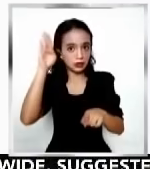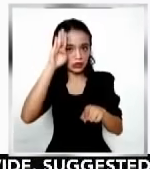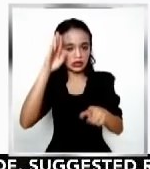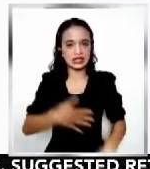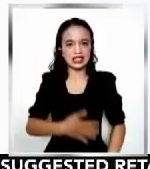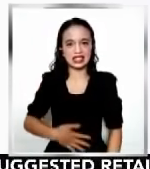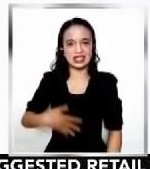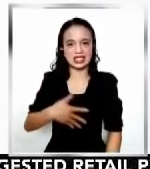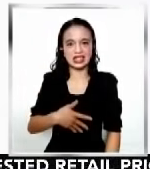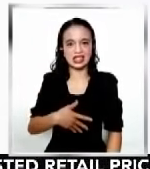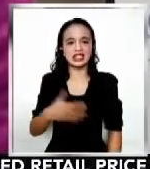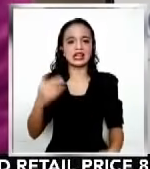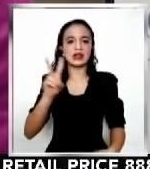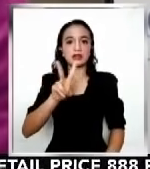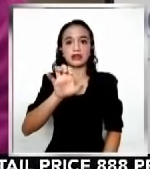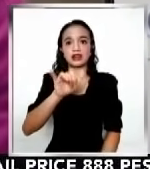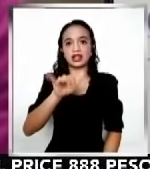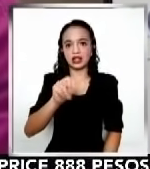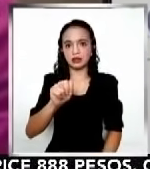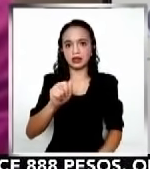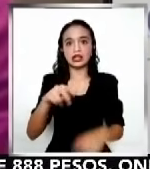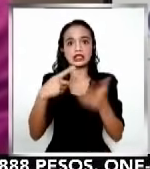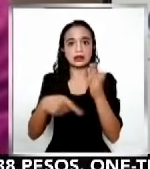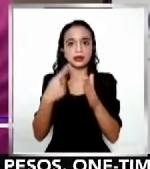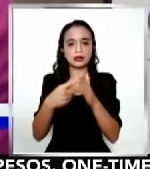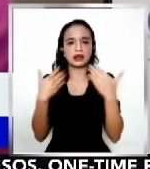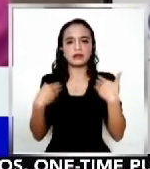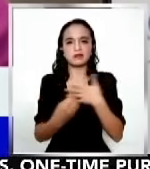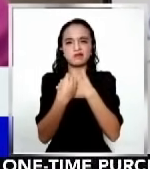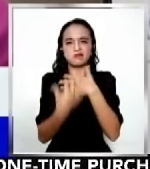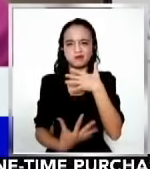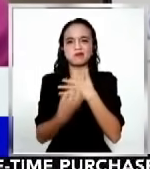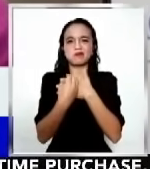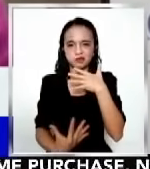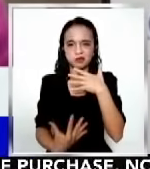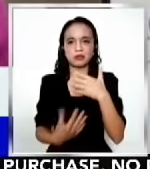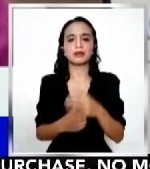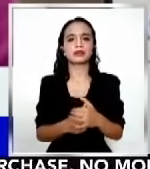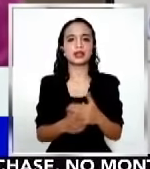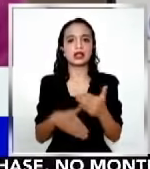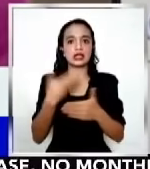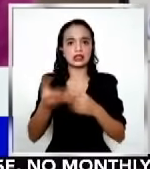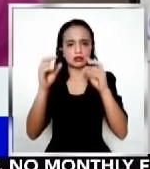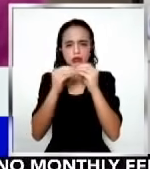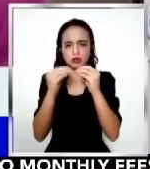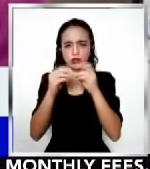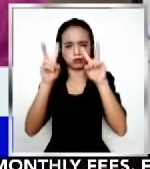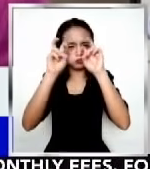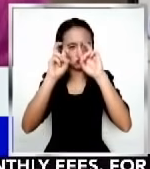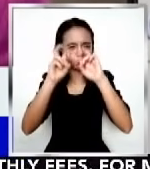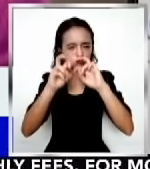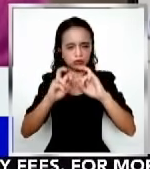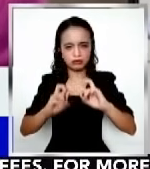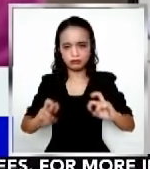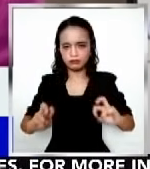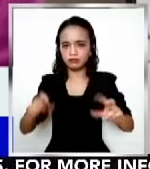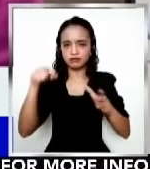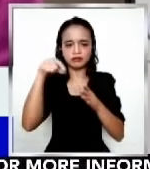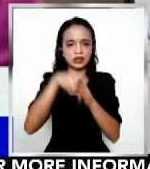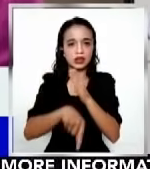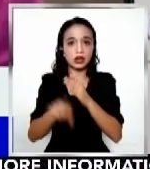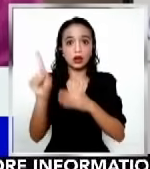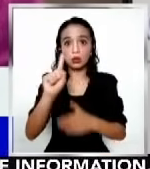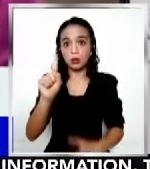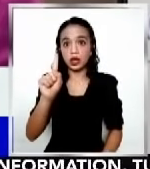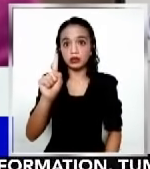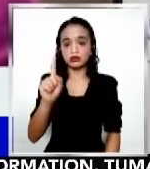ay may kasamang pagdurugo. The Prague, after a very in-depth analysis, has concluded that the reported